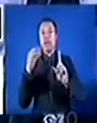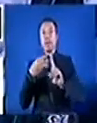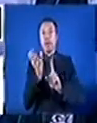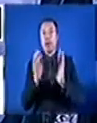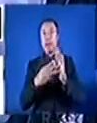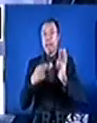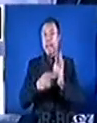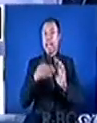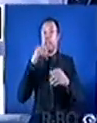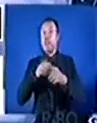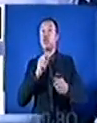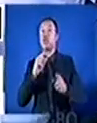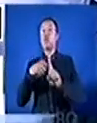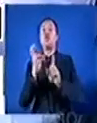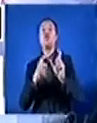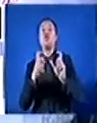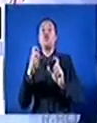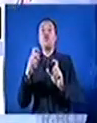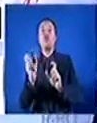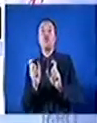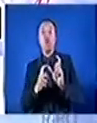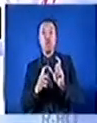juga kursus-kursus